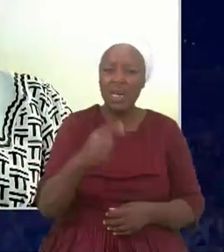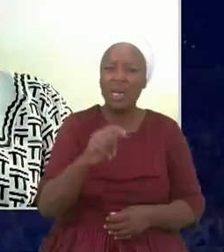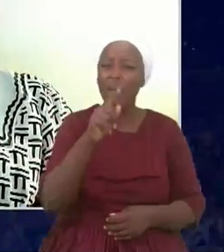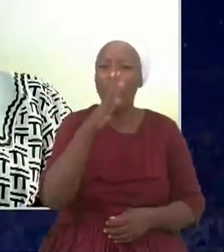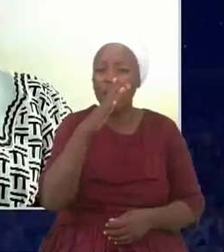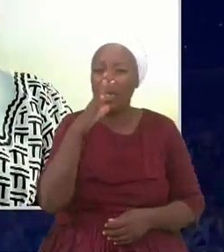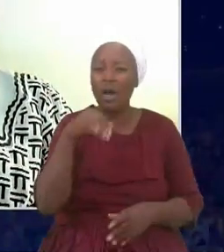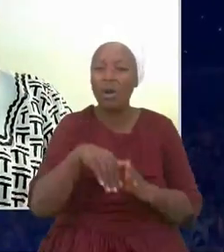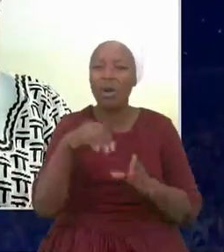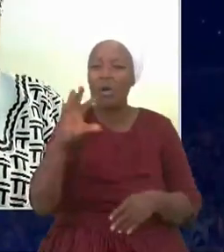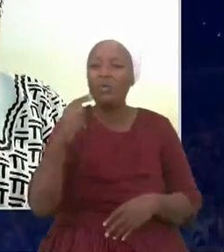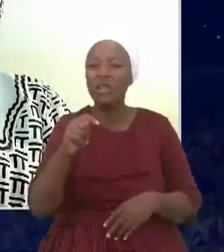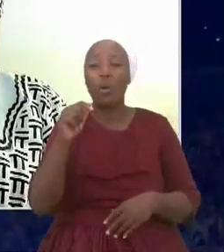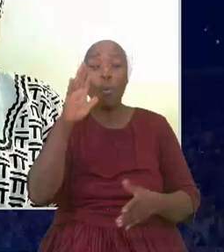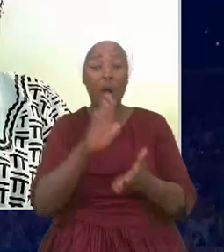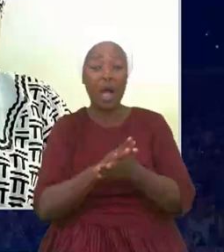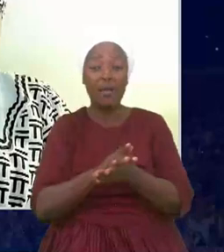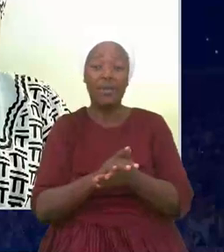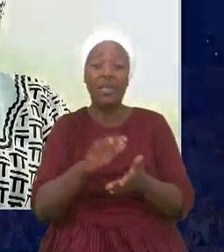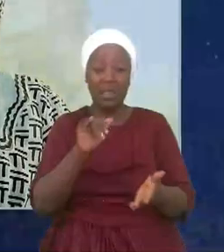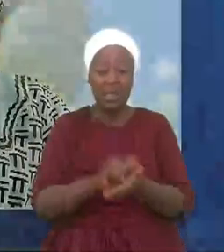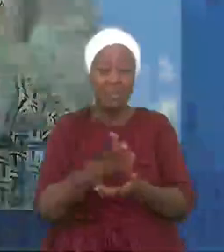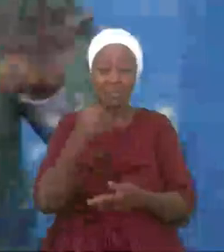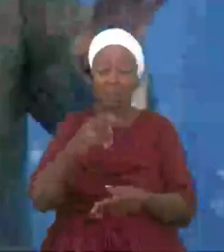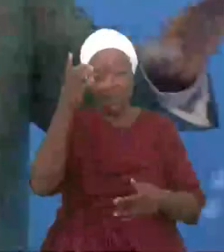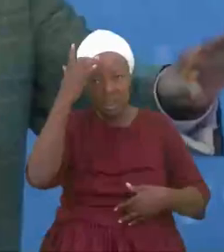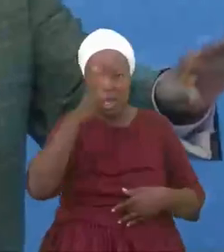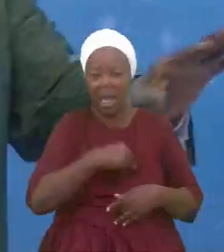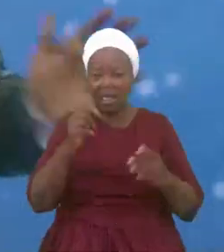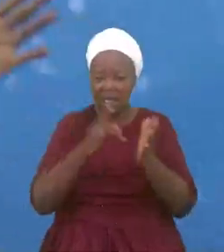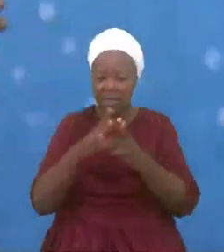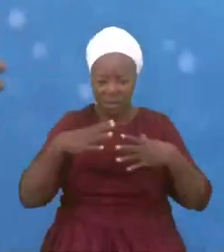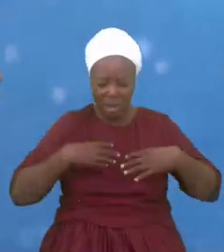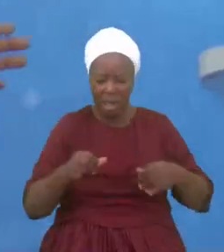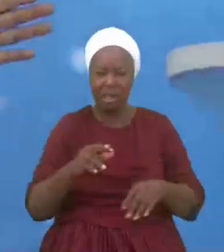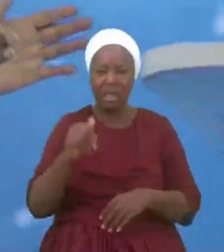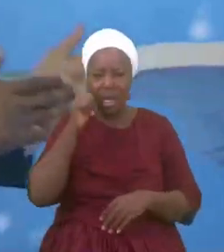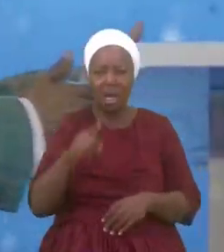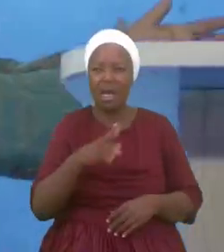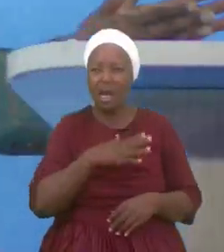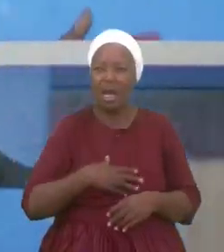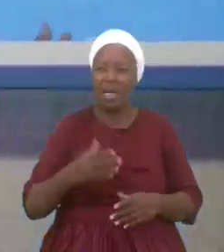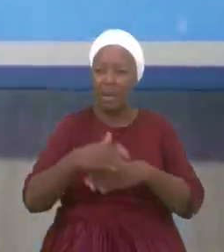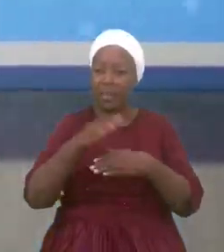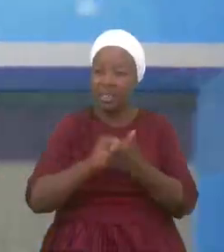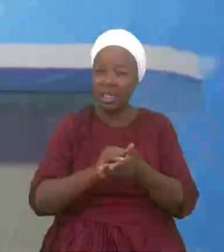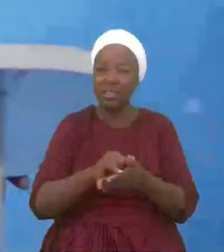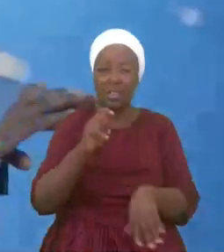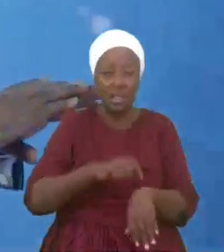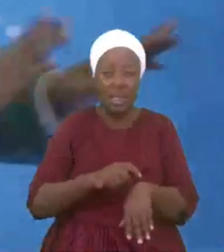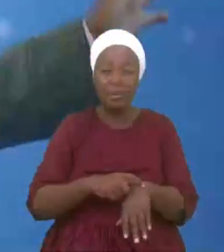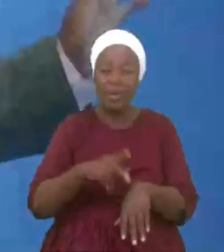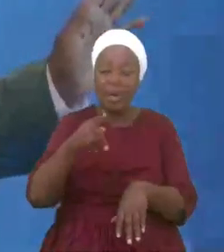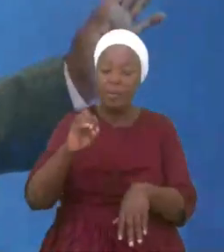n'avait pas de maladie seul la mère la belle-mère de Pierre était malade